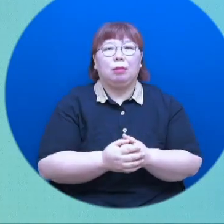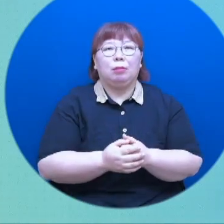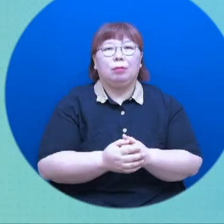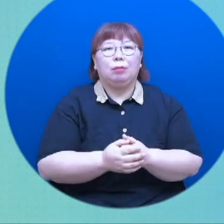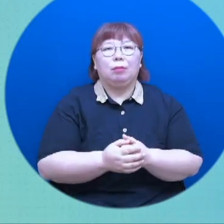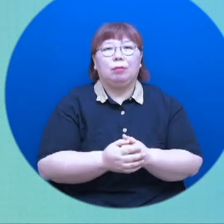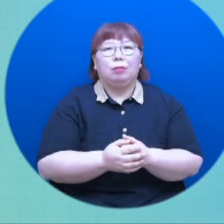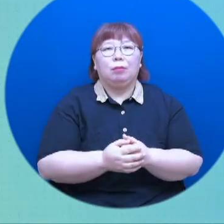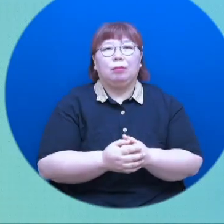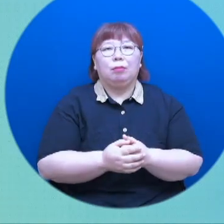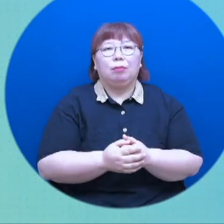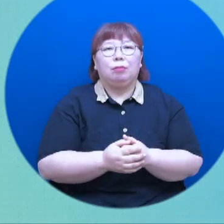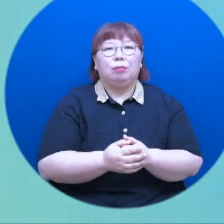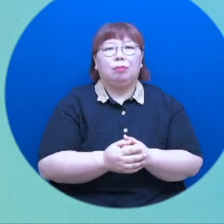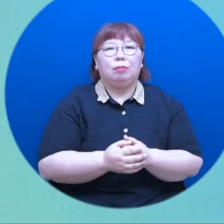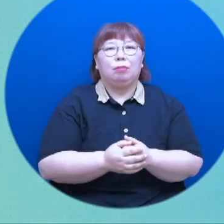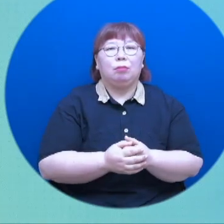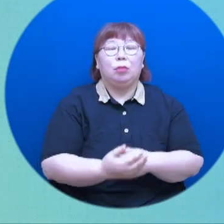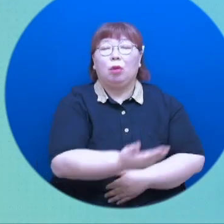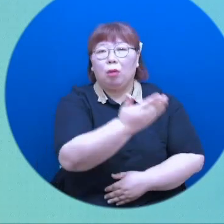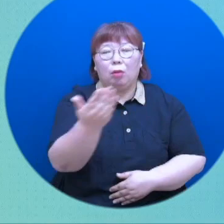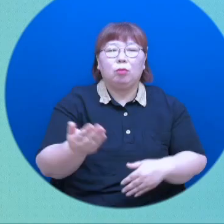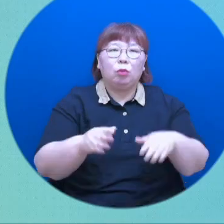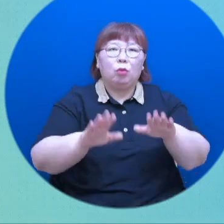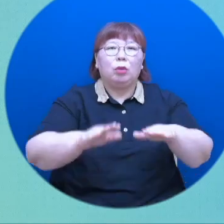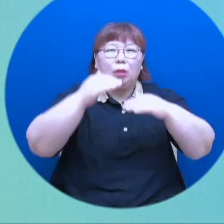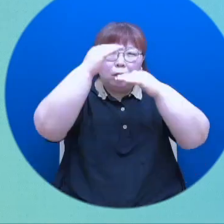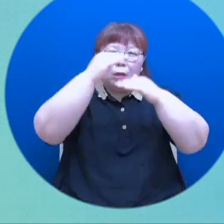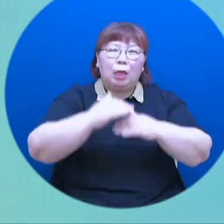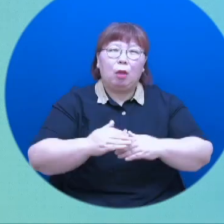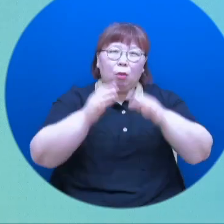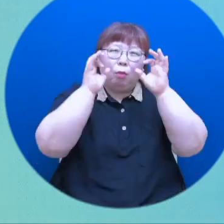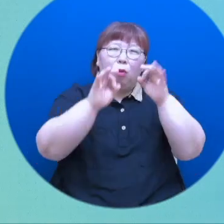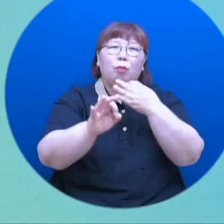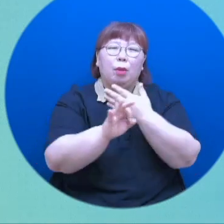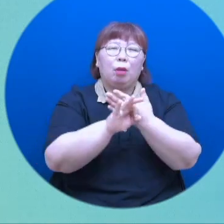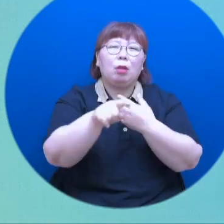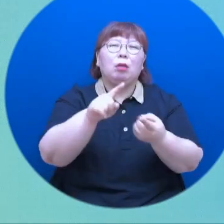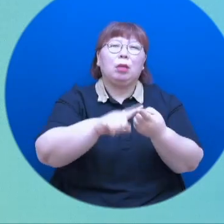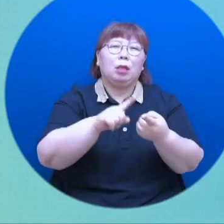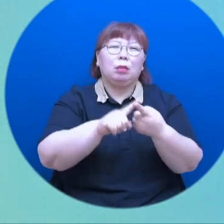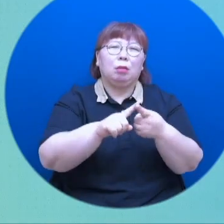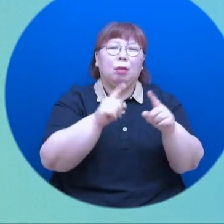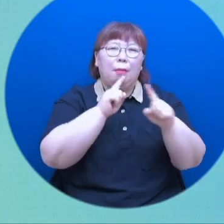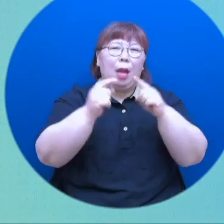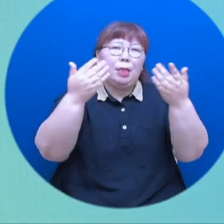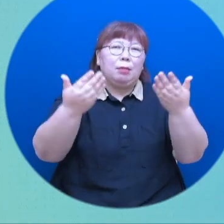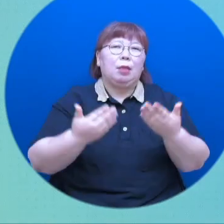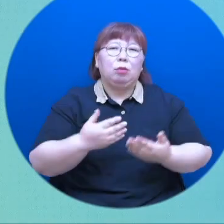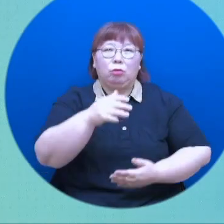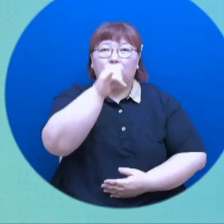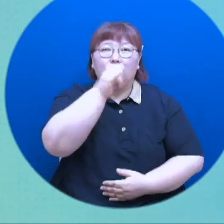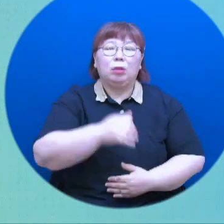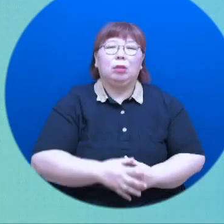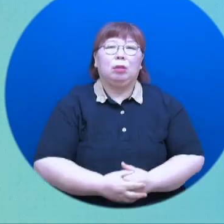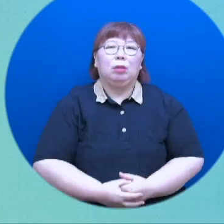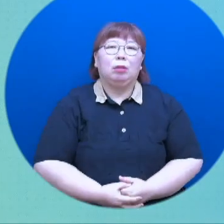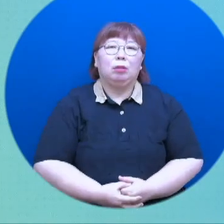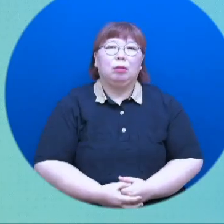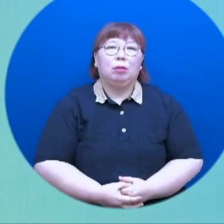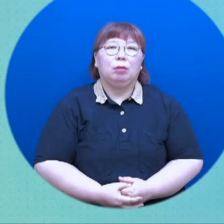말이거든요. 여러분, 오늘 본문에서는 이 사실을 우리에게 말씀해 주고 있구나 하는